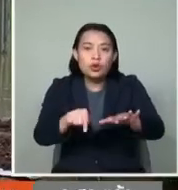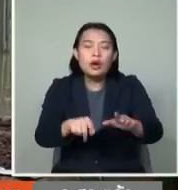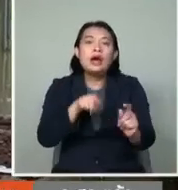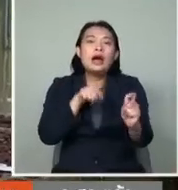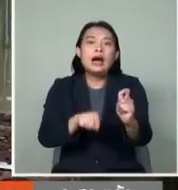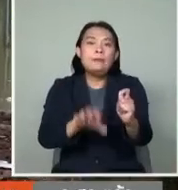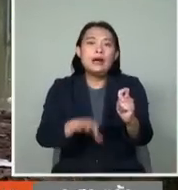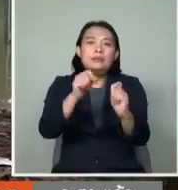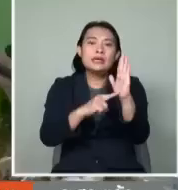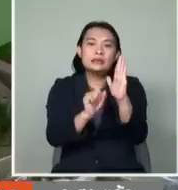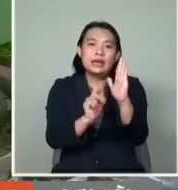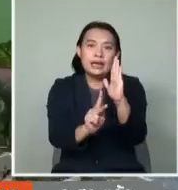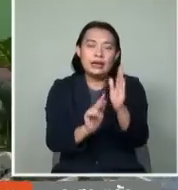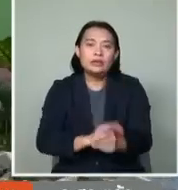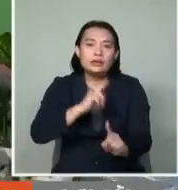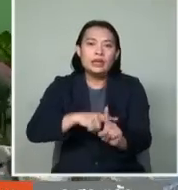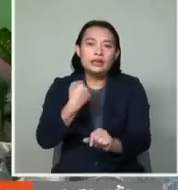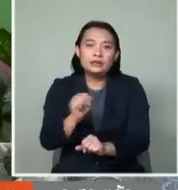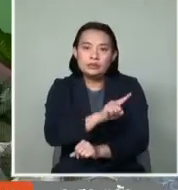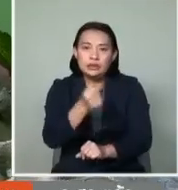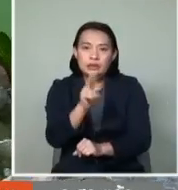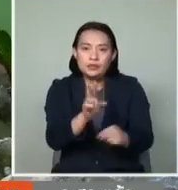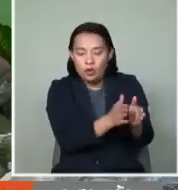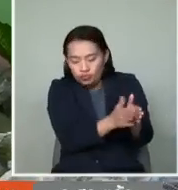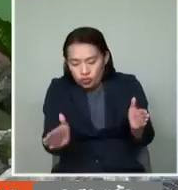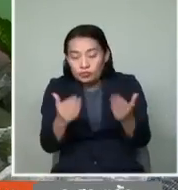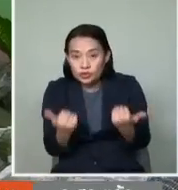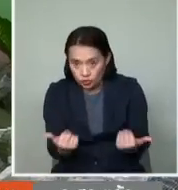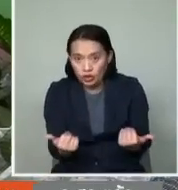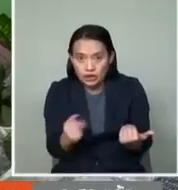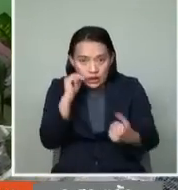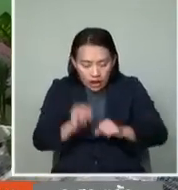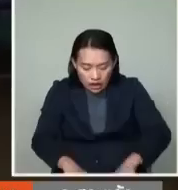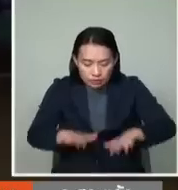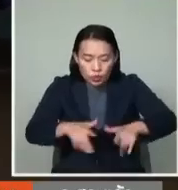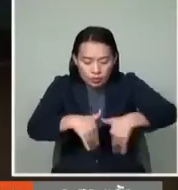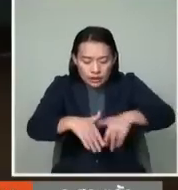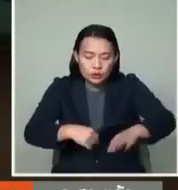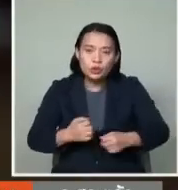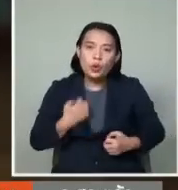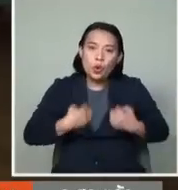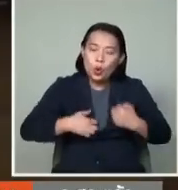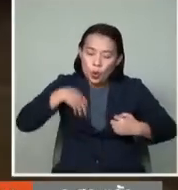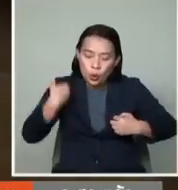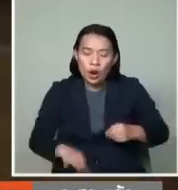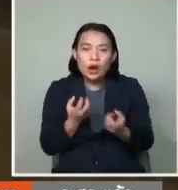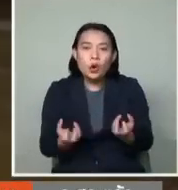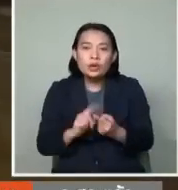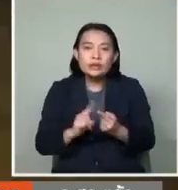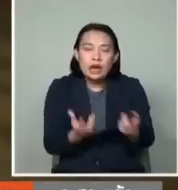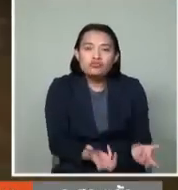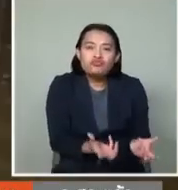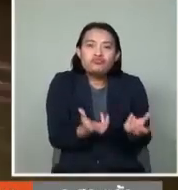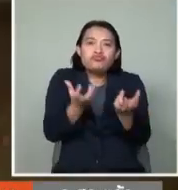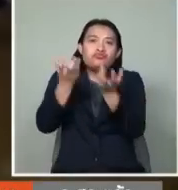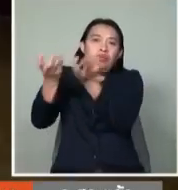แก้วตั้งแต่วันที่12ตุลาคมที่ผ่านมาจนถึงปัจจุบันนี้ทำให้ประชาชนเดือดร้อนมากครับต้องขนย้ายสิ่งของต่างๆนะครับขึ้นไปไว้